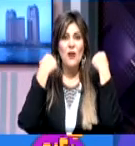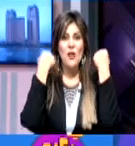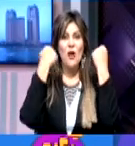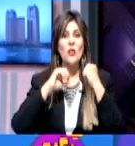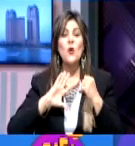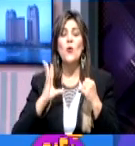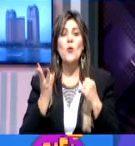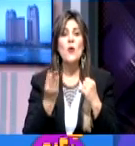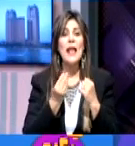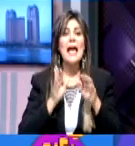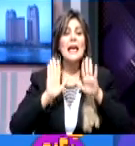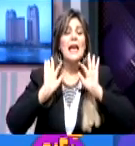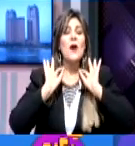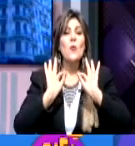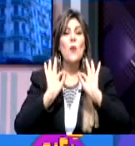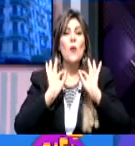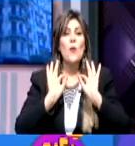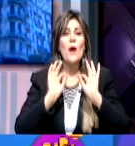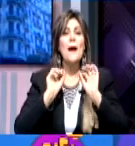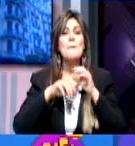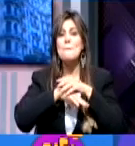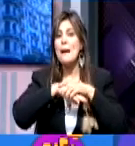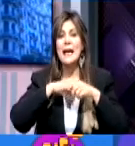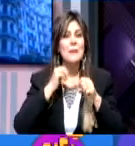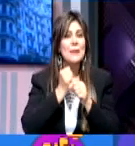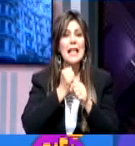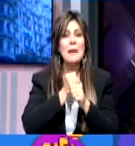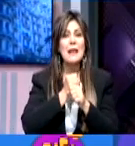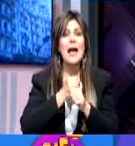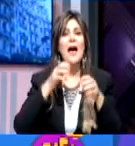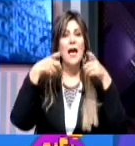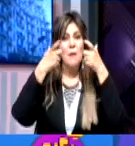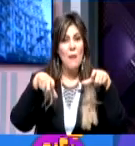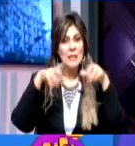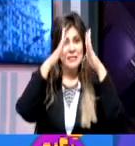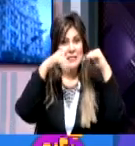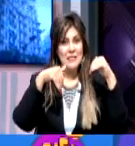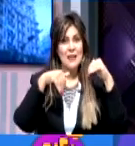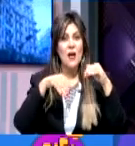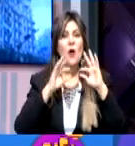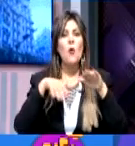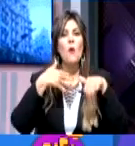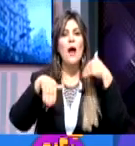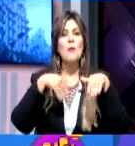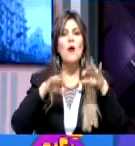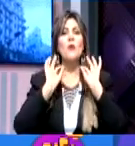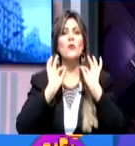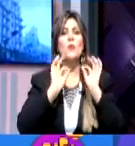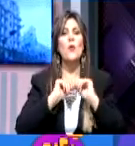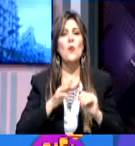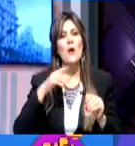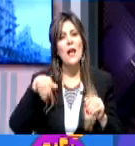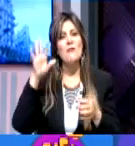التي تعمل بها الدولة لهم حقوق في الجميع. بالظبط كده، لهم نفس المزج. والمساواة بالآخرين